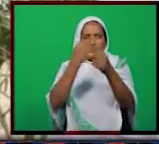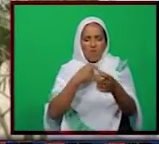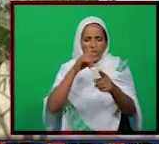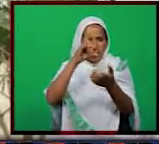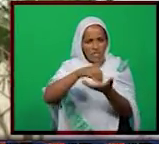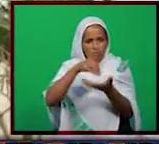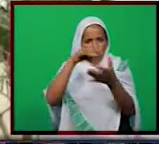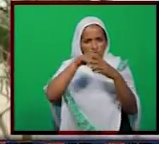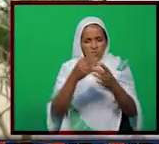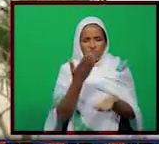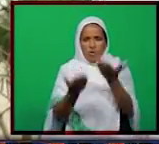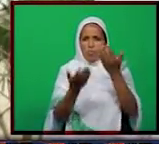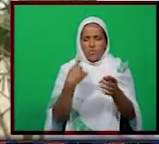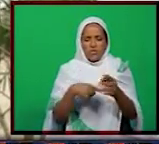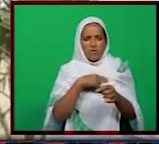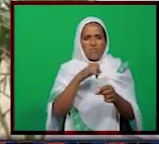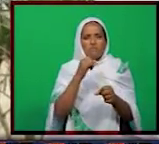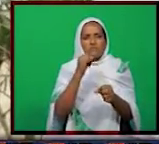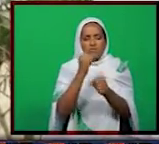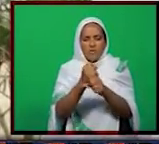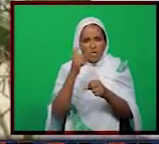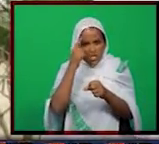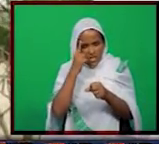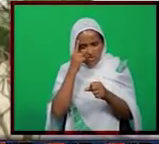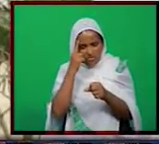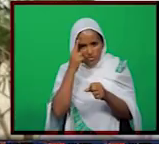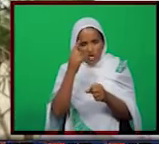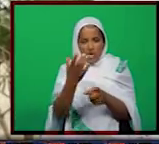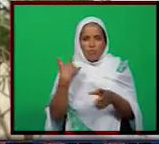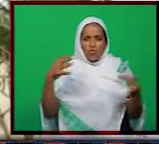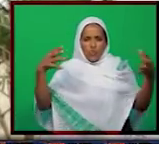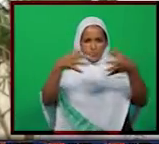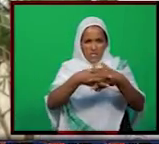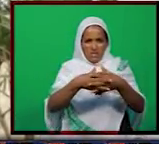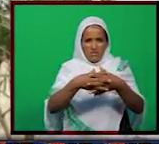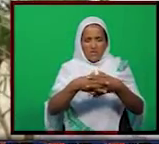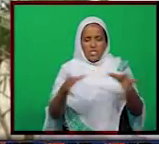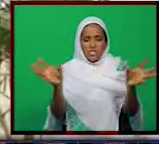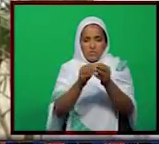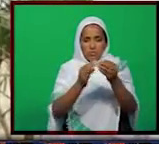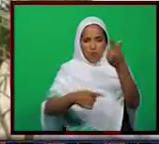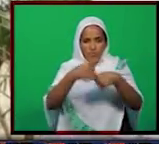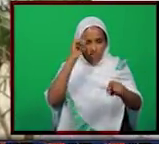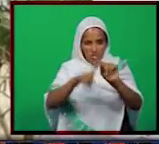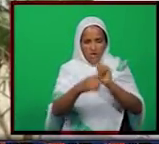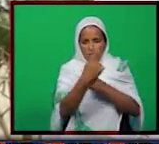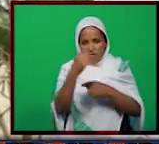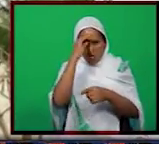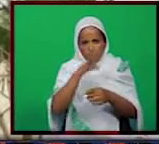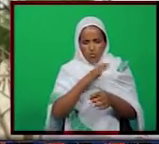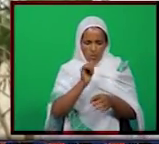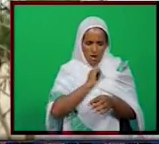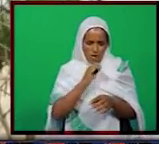ውስጥ ይሄ ትብብርና ድጋፍ እንዳለ እናውቃለን። ከተማ ውስጥ ምናልባት በአሰፋፈራችን ምክንያት የነበረውን ህብረትና የነበረውን